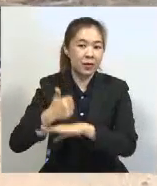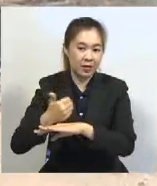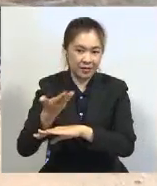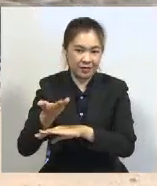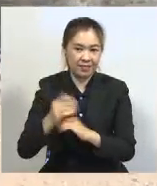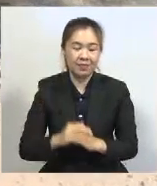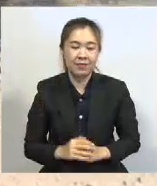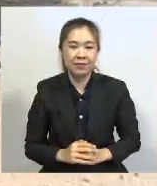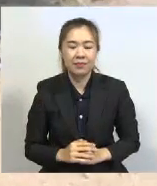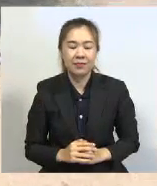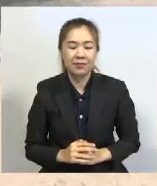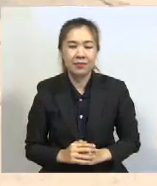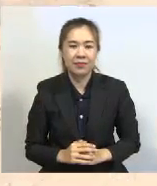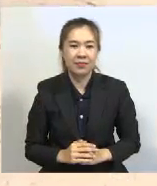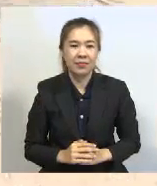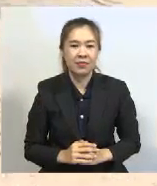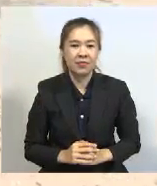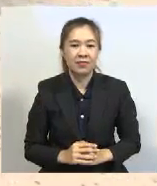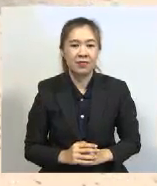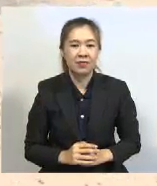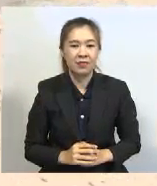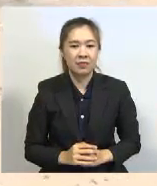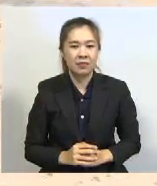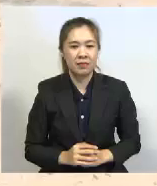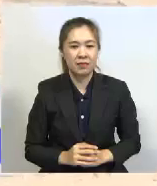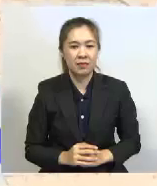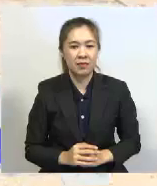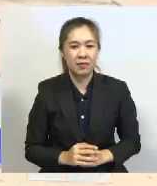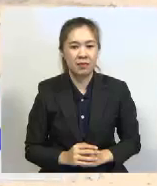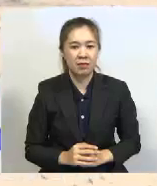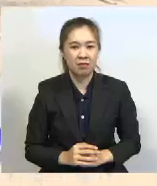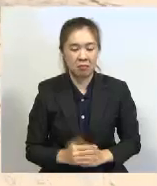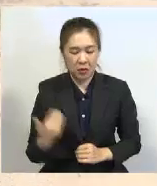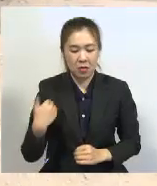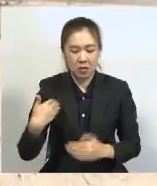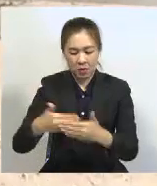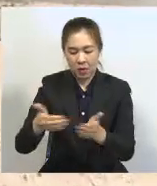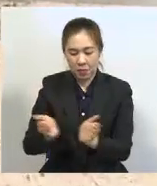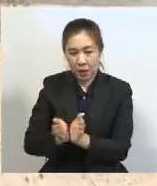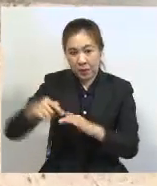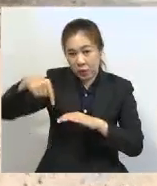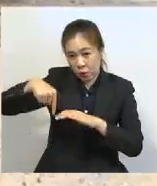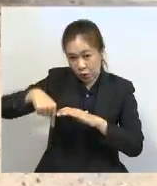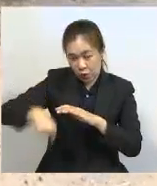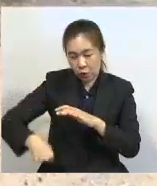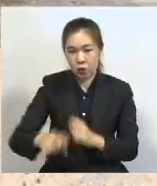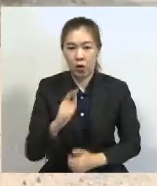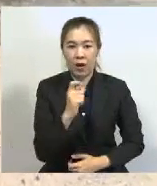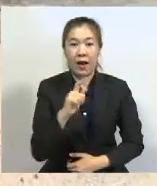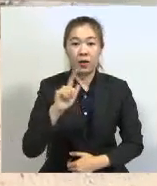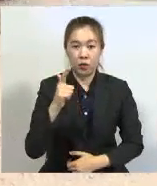น่อยค่ะ แล้วเนี่ยขุดมาเยอะมั้ย ตก200 300บ่อได้ ในจังหวัดอ่างทองเนาะ